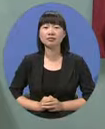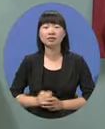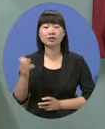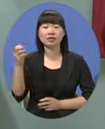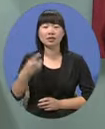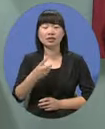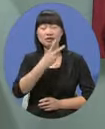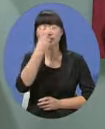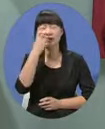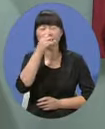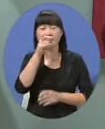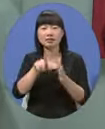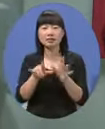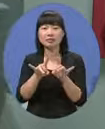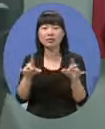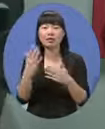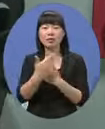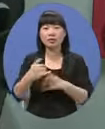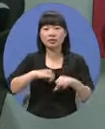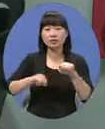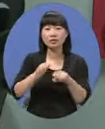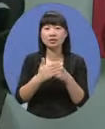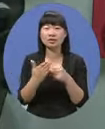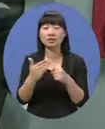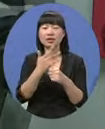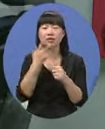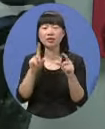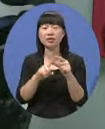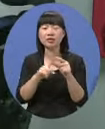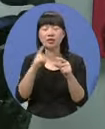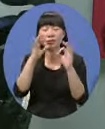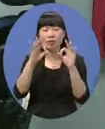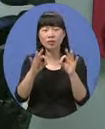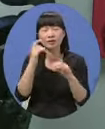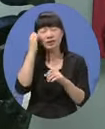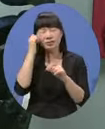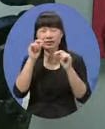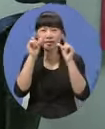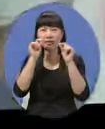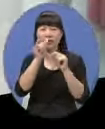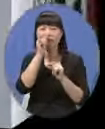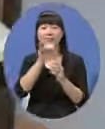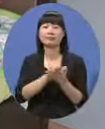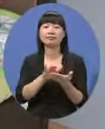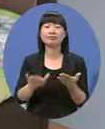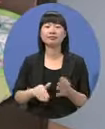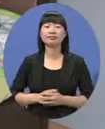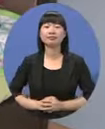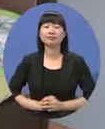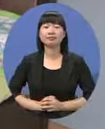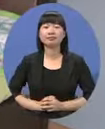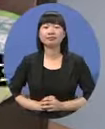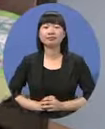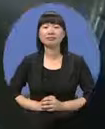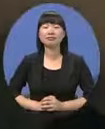그리고 잠이 올 때마다 몸을 움직여서 영어 단어를 보고 잠을 깨웠다.